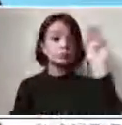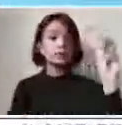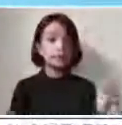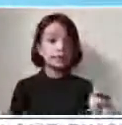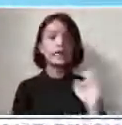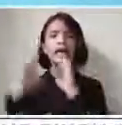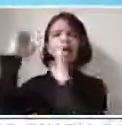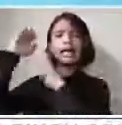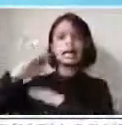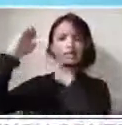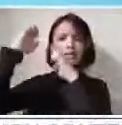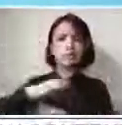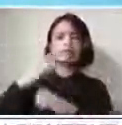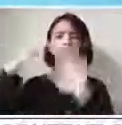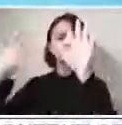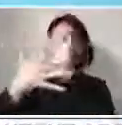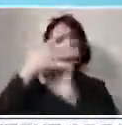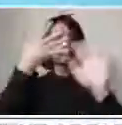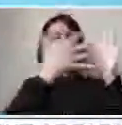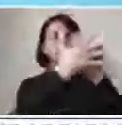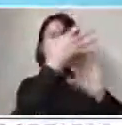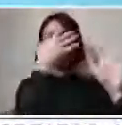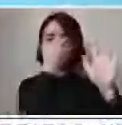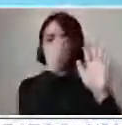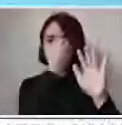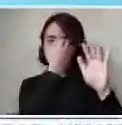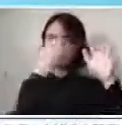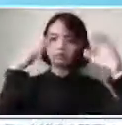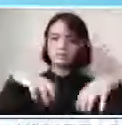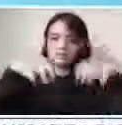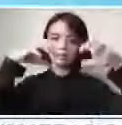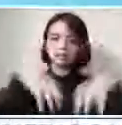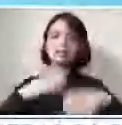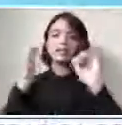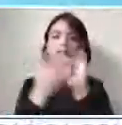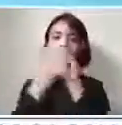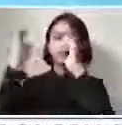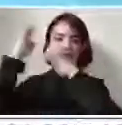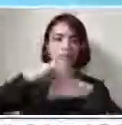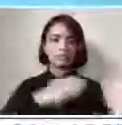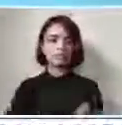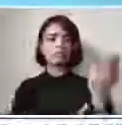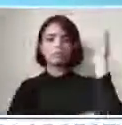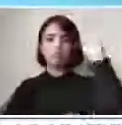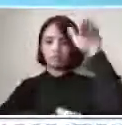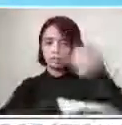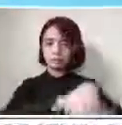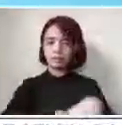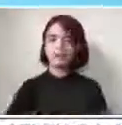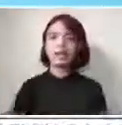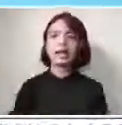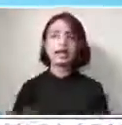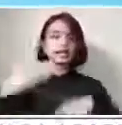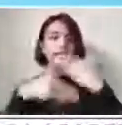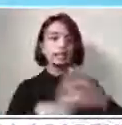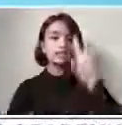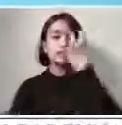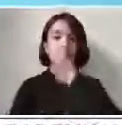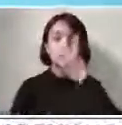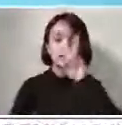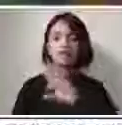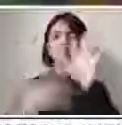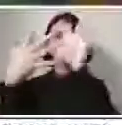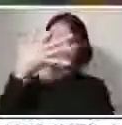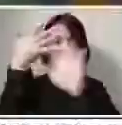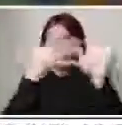dahil pa rin sa mga kalat-kalat na pag-ulan na maaaring maranasan sa umaga at late afternoon ngayong araw ng Lunes. Sa ngayon, walang inilabas